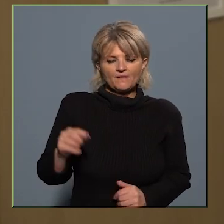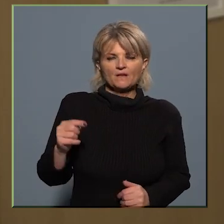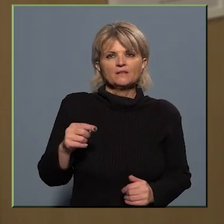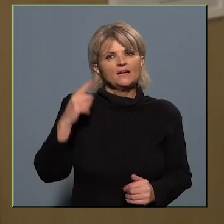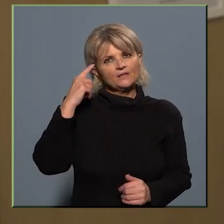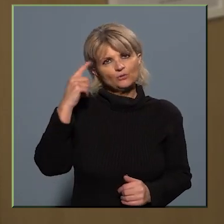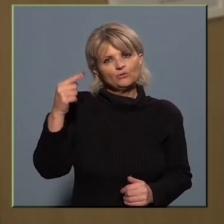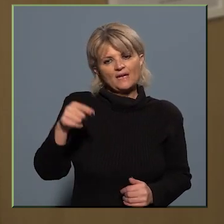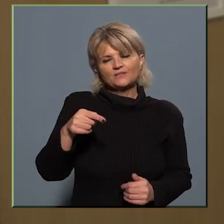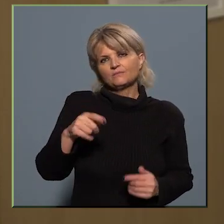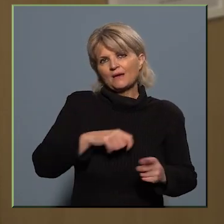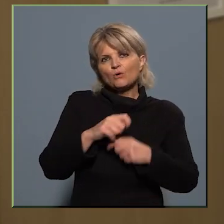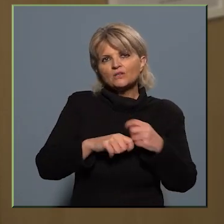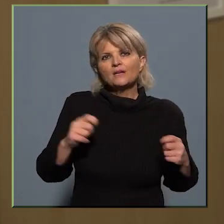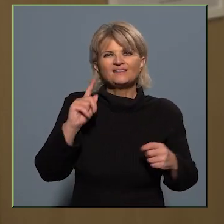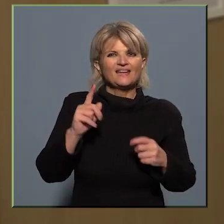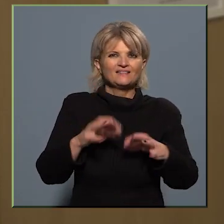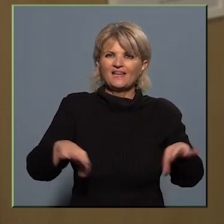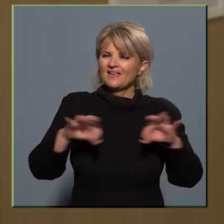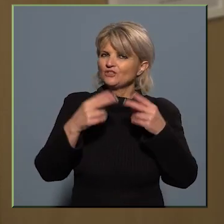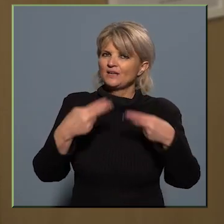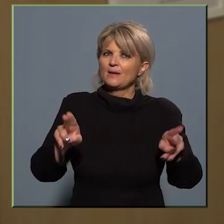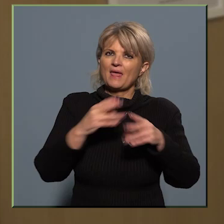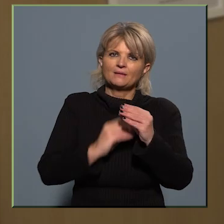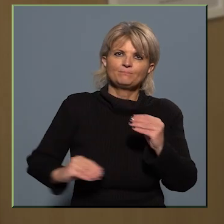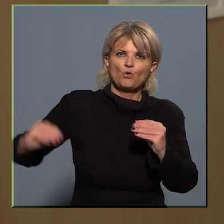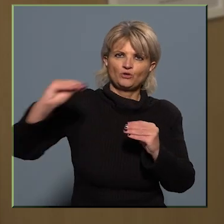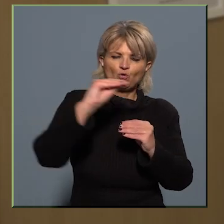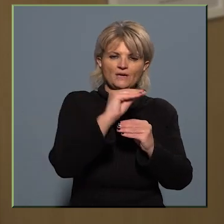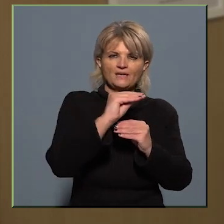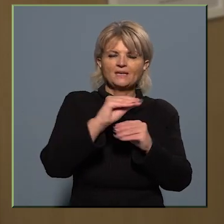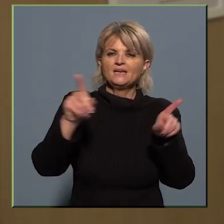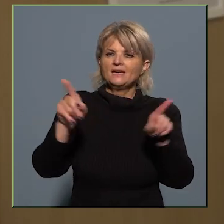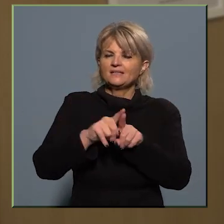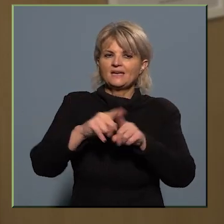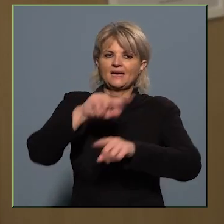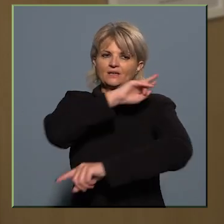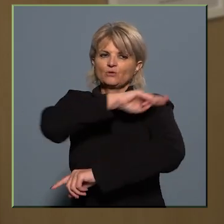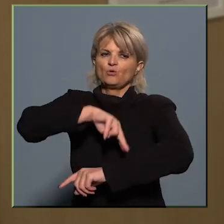már ki tudjuk ezt váltani, de teljesen nem. Ebből is látszik, hogy egy ilyen mértékű kórház,